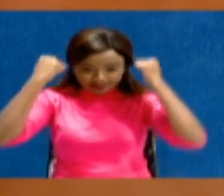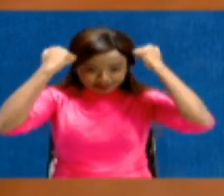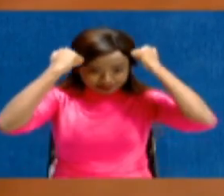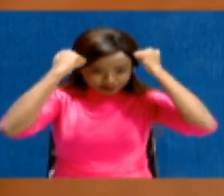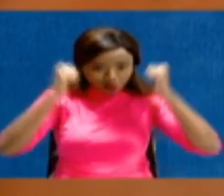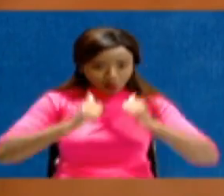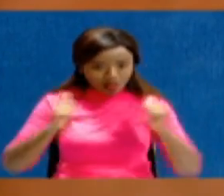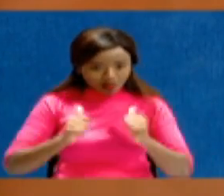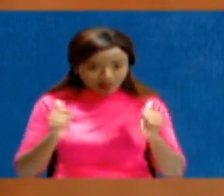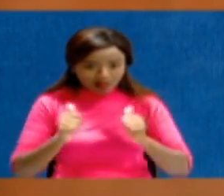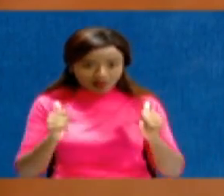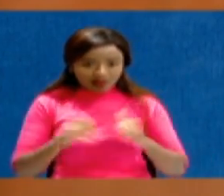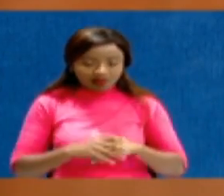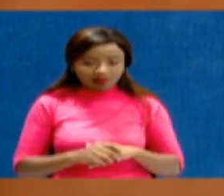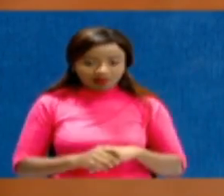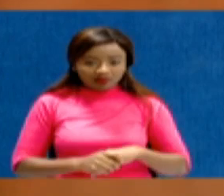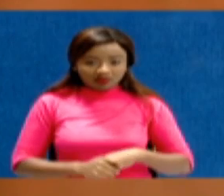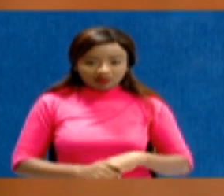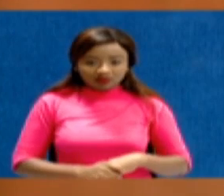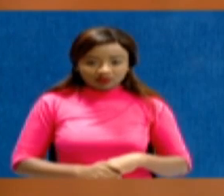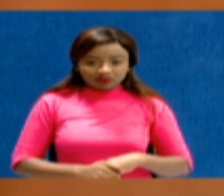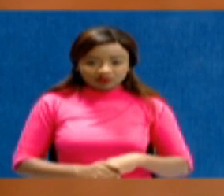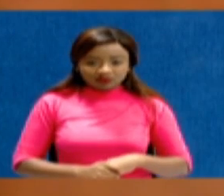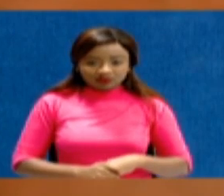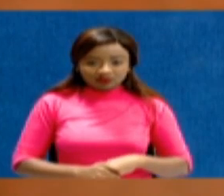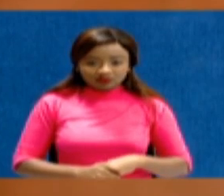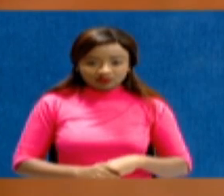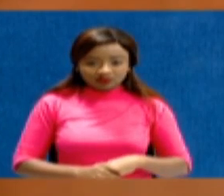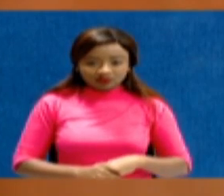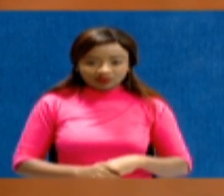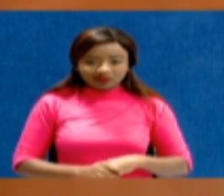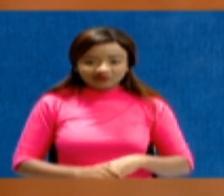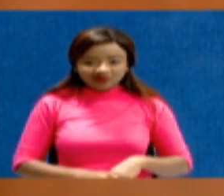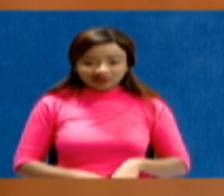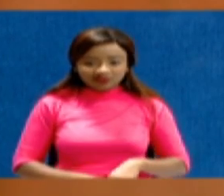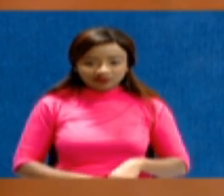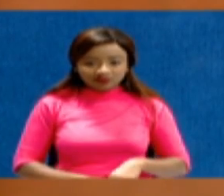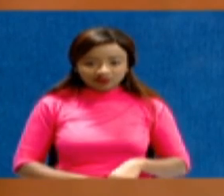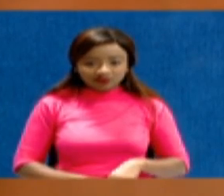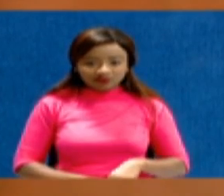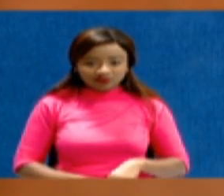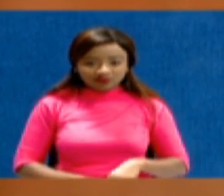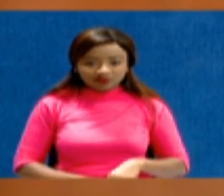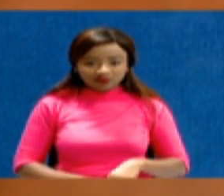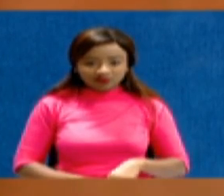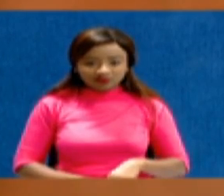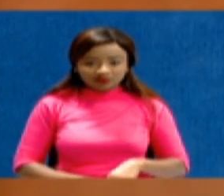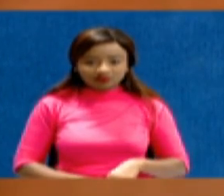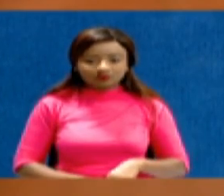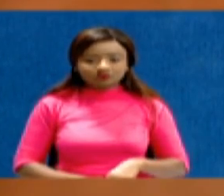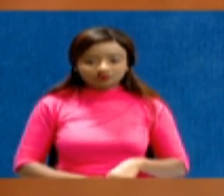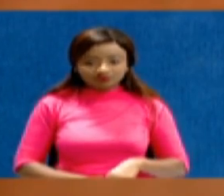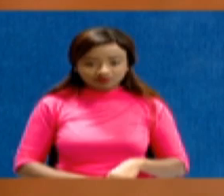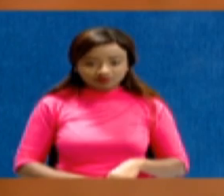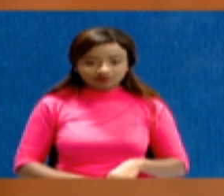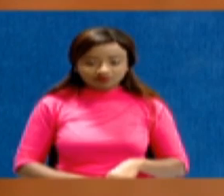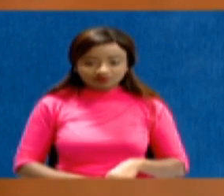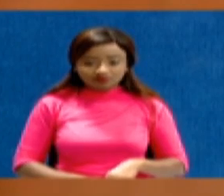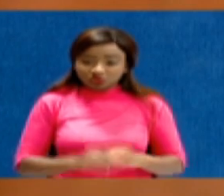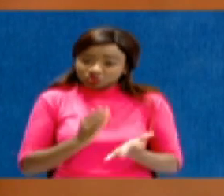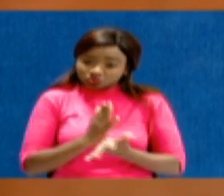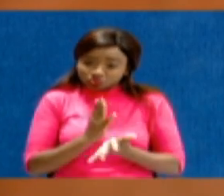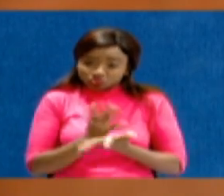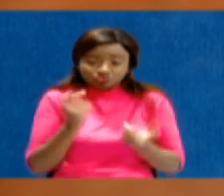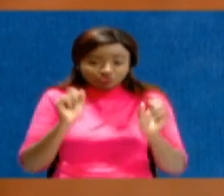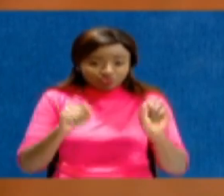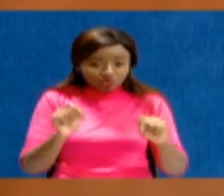may drop, ilikuwa kama trend. Kifika hapo you have to be married or you have to at least